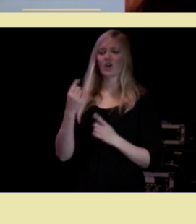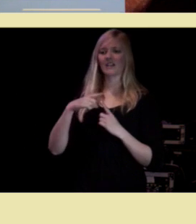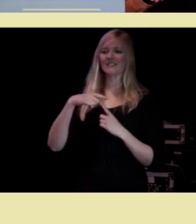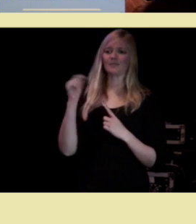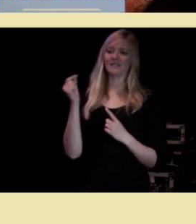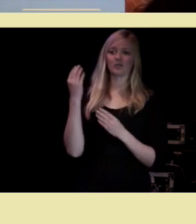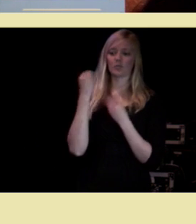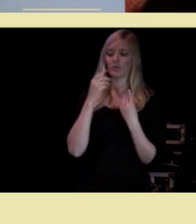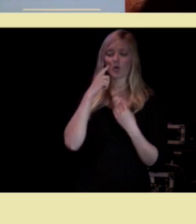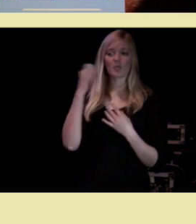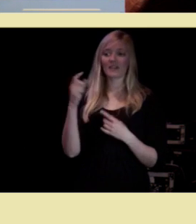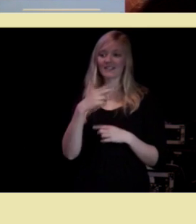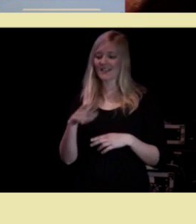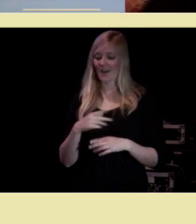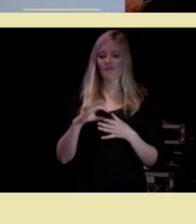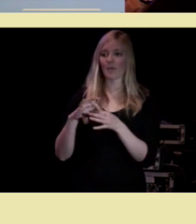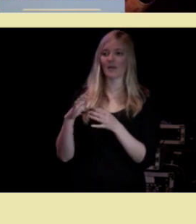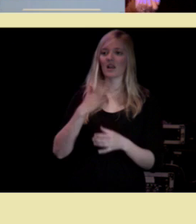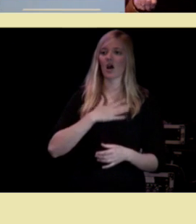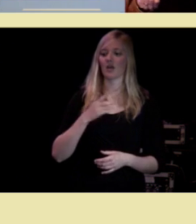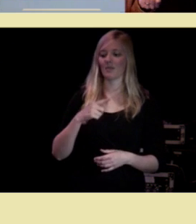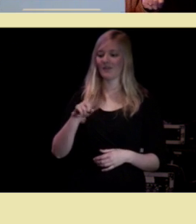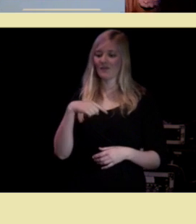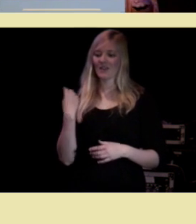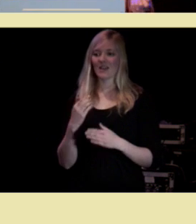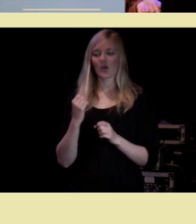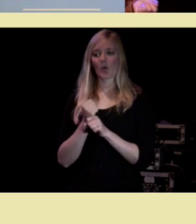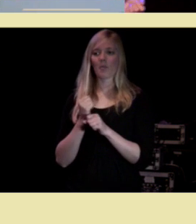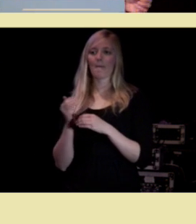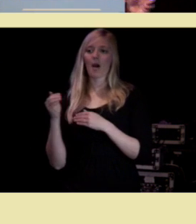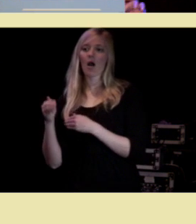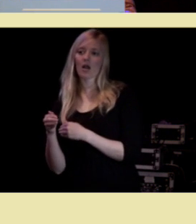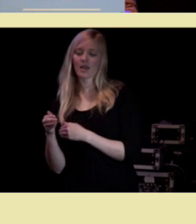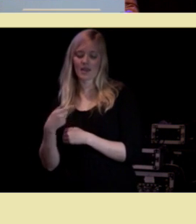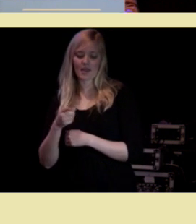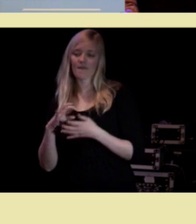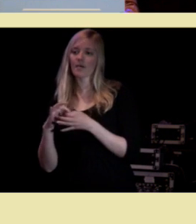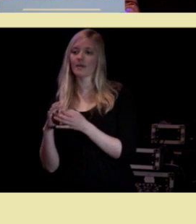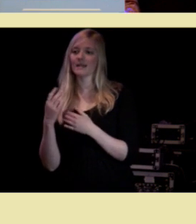det familien, men vi på en måte backstage-arbeiderne i familiens liv.